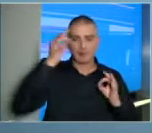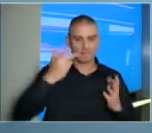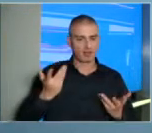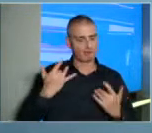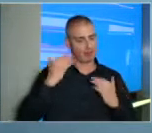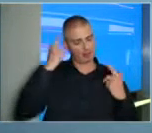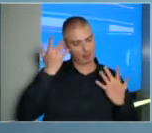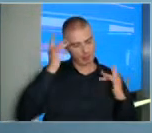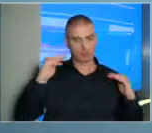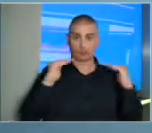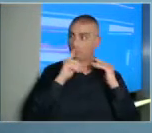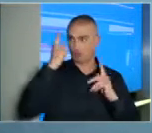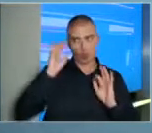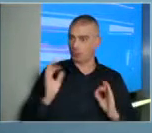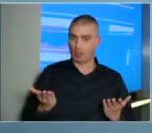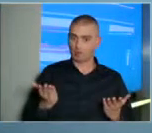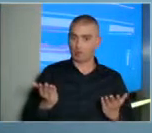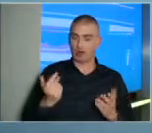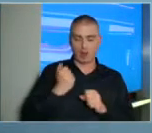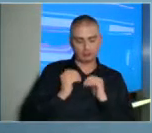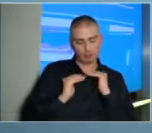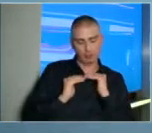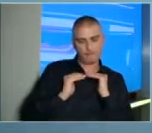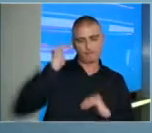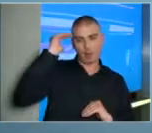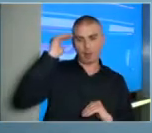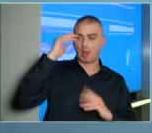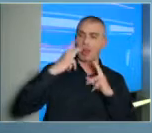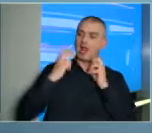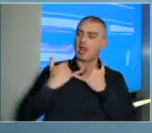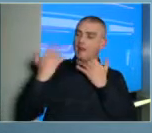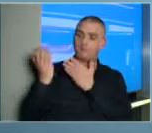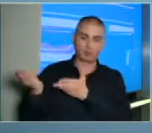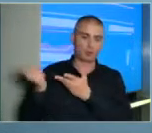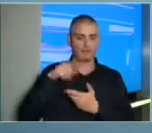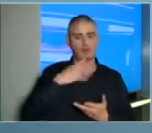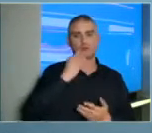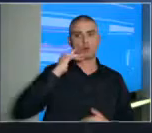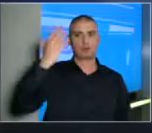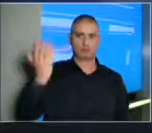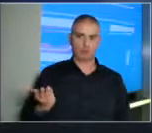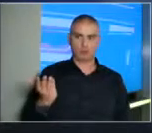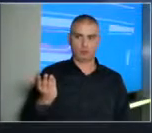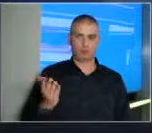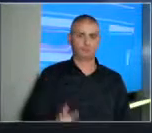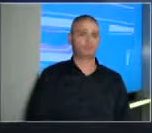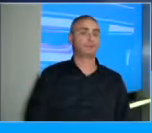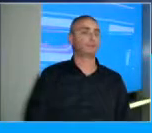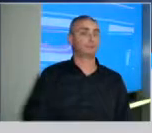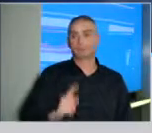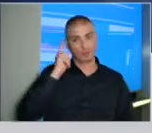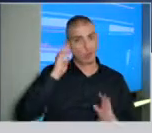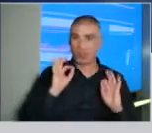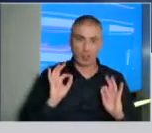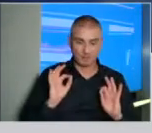ולדאוג לשוויון. לא נורמלי להעמיק את הפער בין ערי הפיתוח ליהודה ושומרון. לא